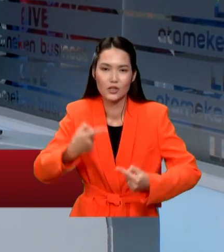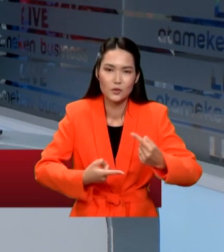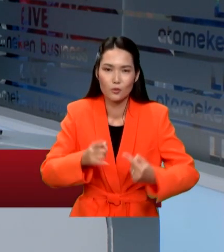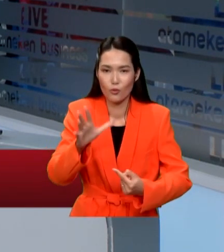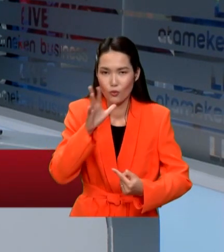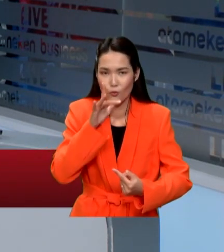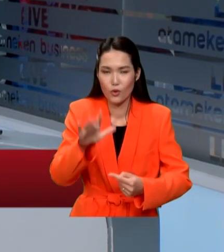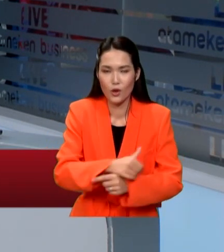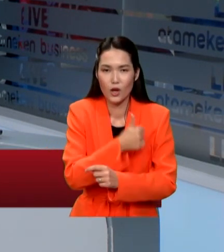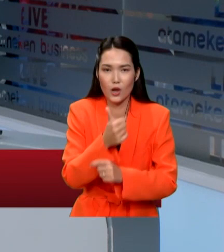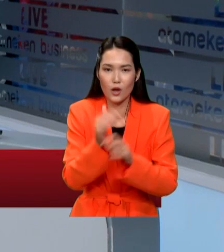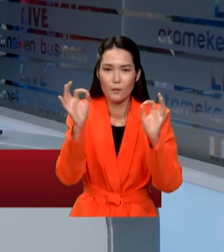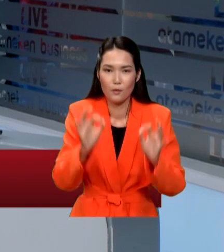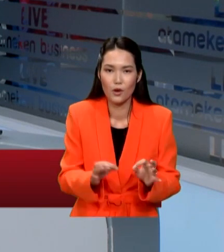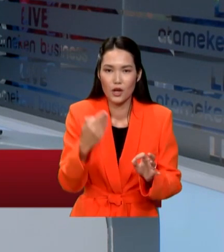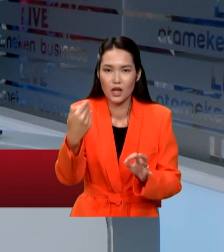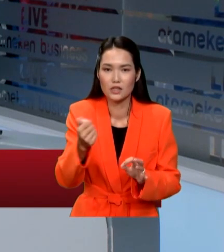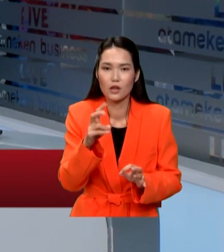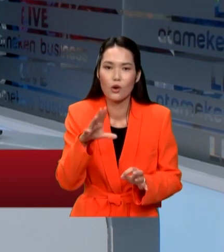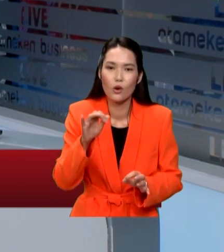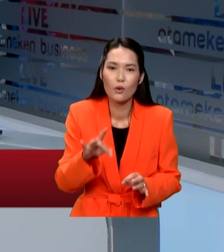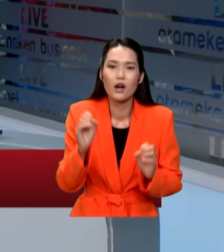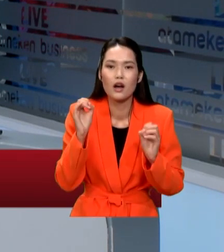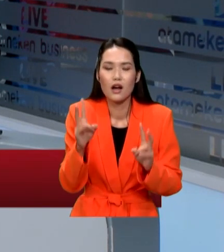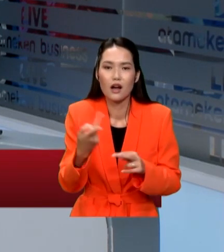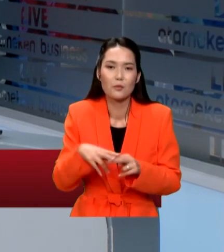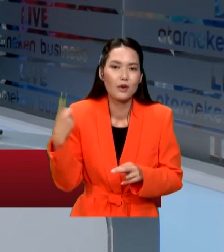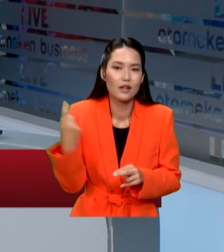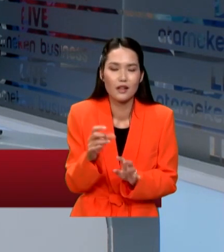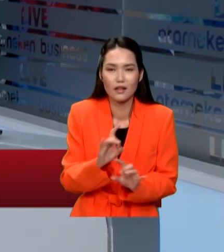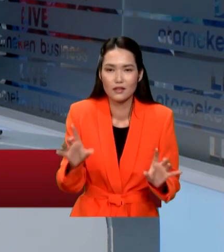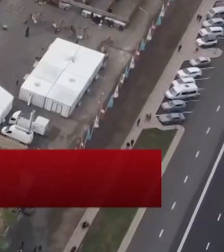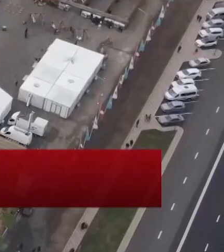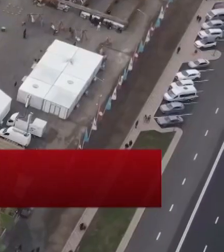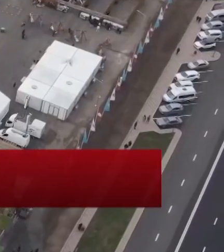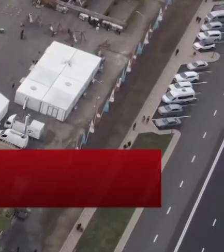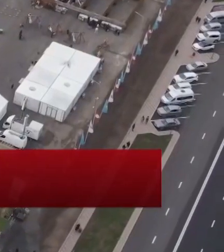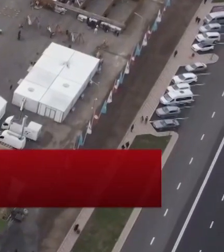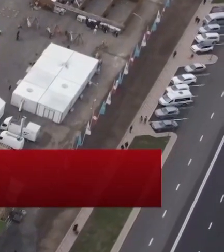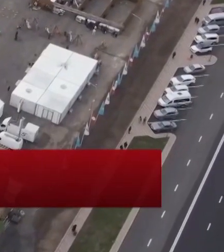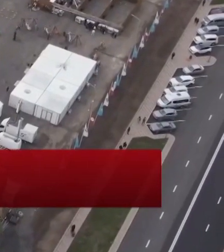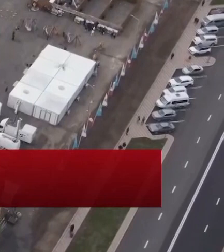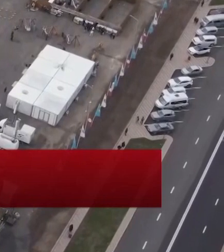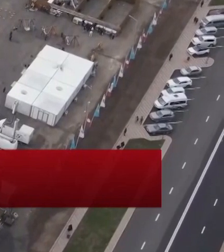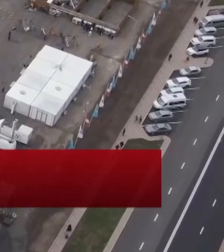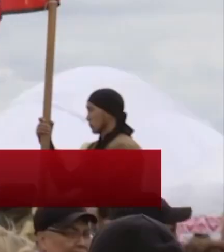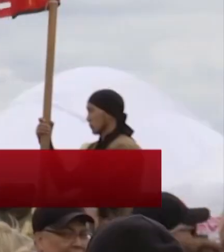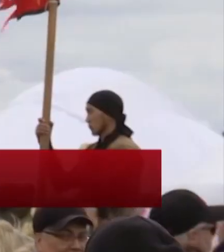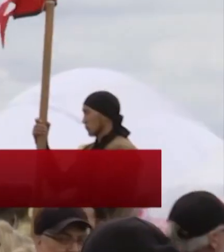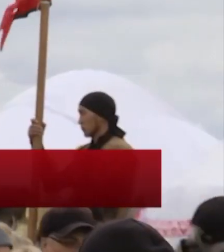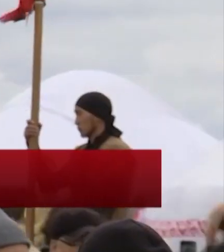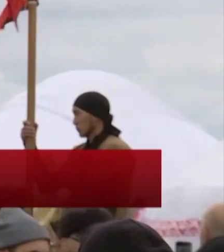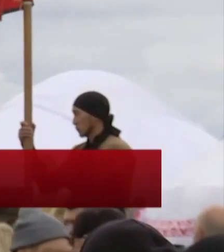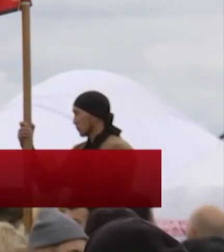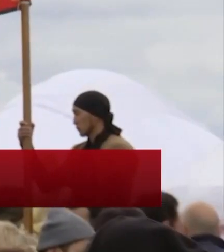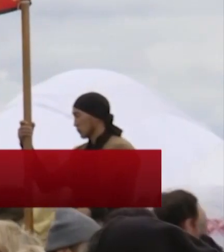моментов, главным образом в кокпаре. О том, как прошла эта неделя, расскажет Мурат Шакеев. Игры кочевников войдут в историю как самое